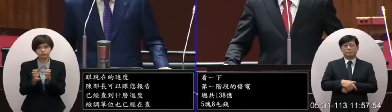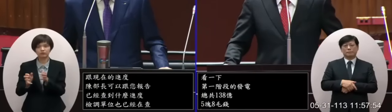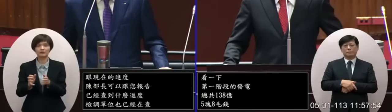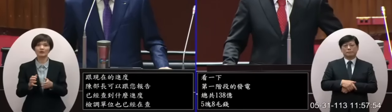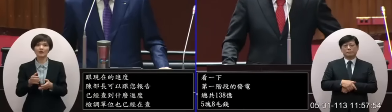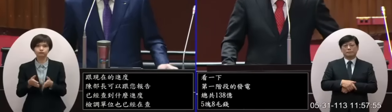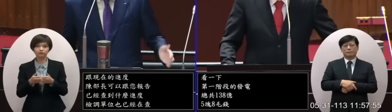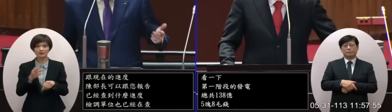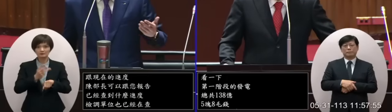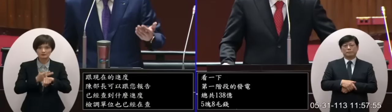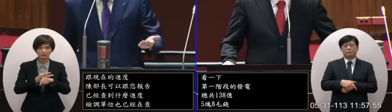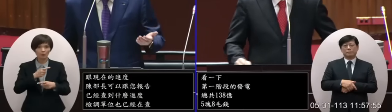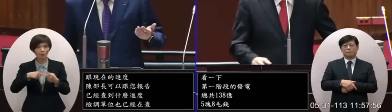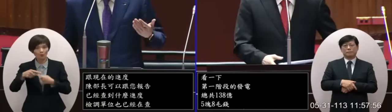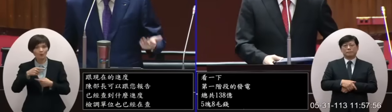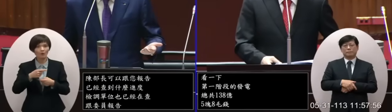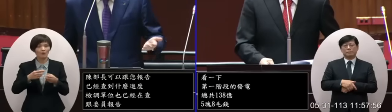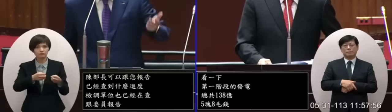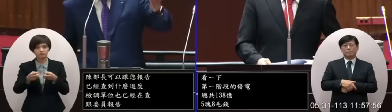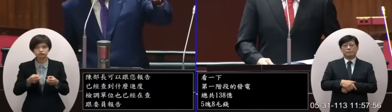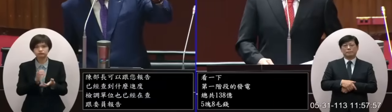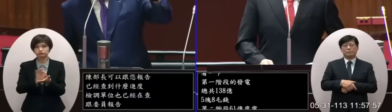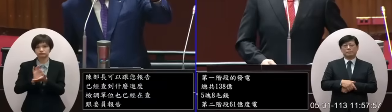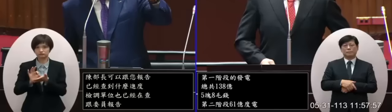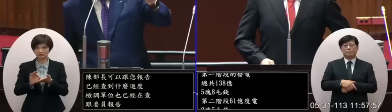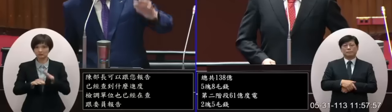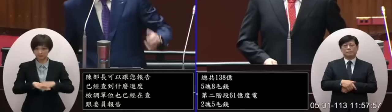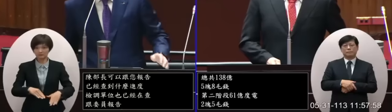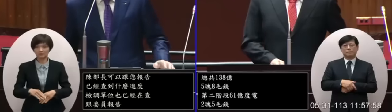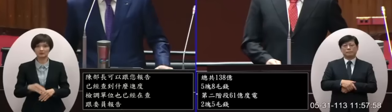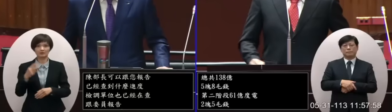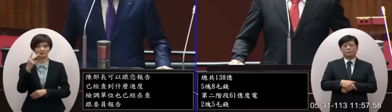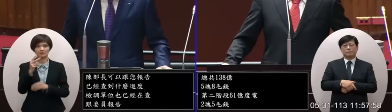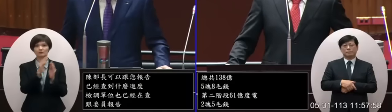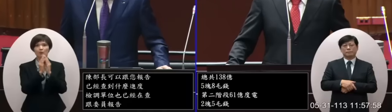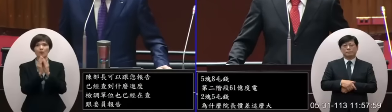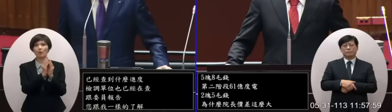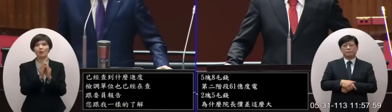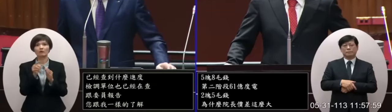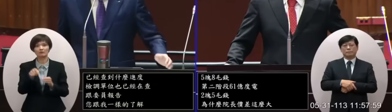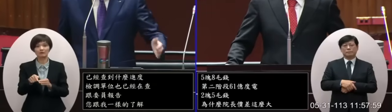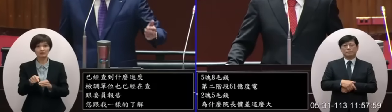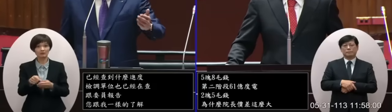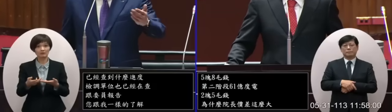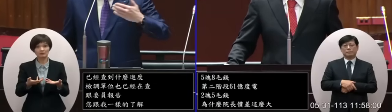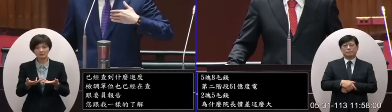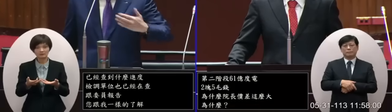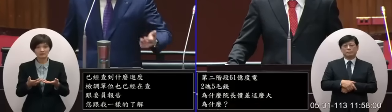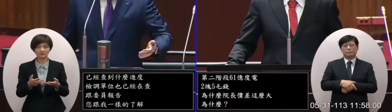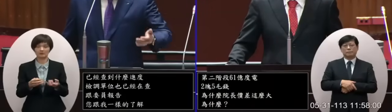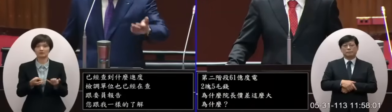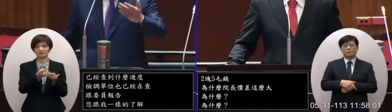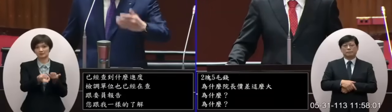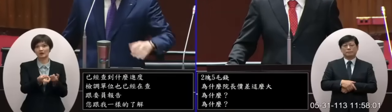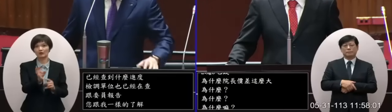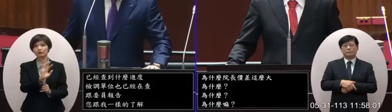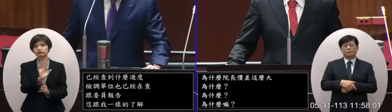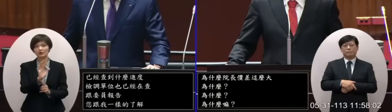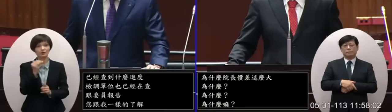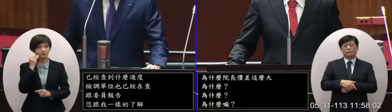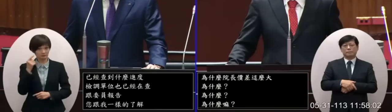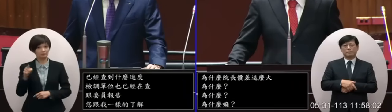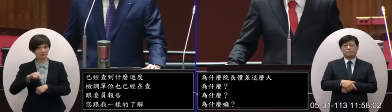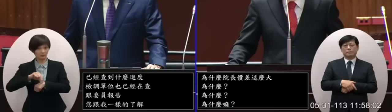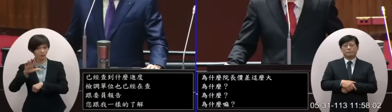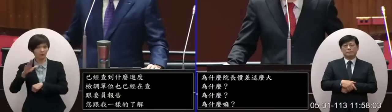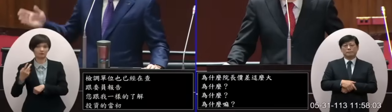移转，但这是任何，而且两兆大饼，离岸风电、哦，如果我们有时间共同到